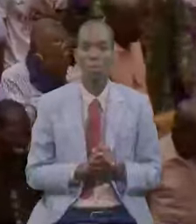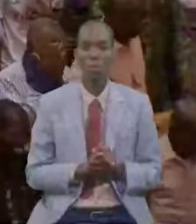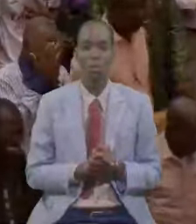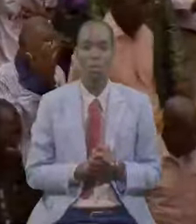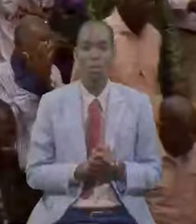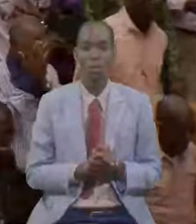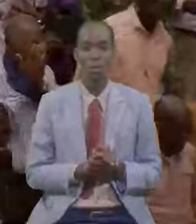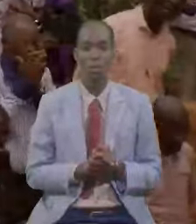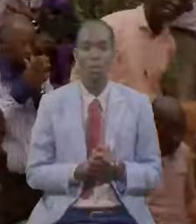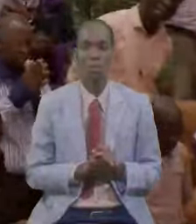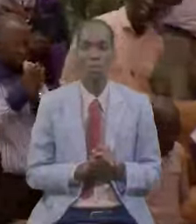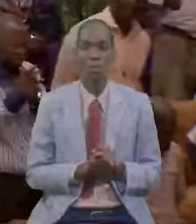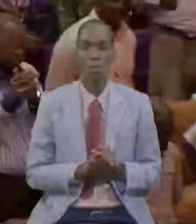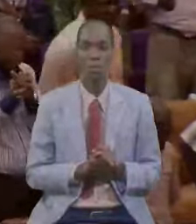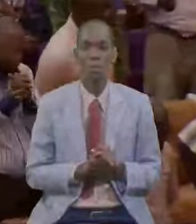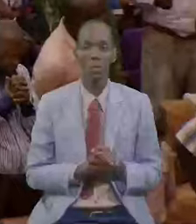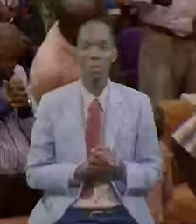Sois pratiquant de la parole.